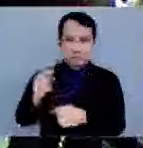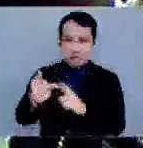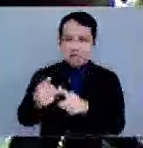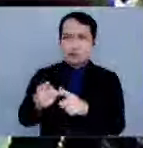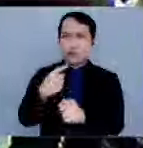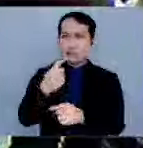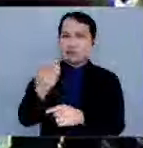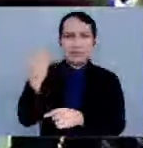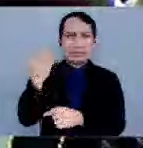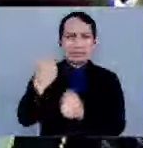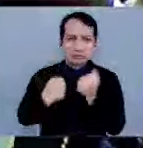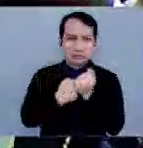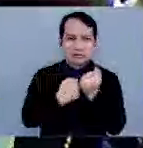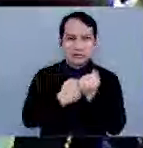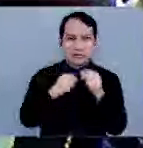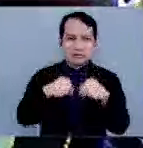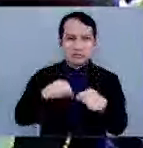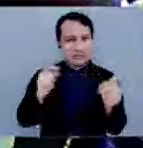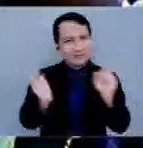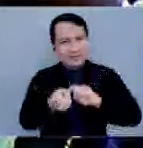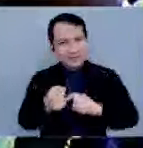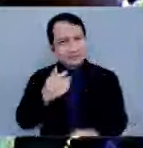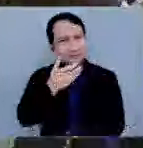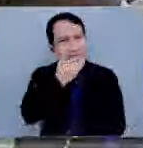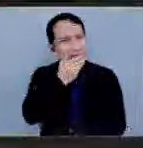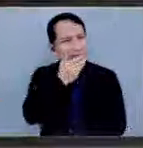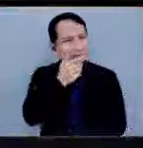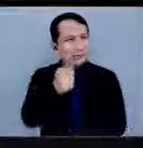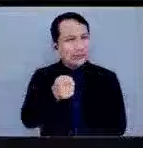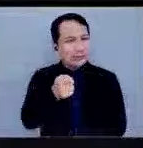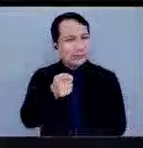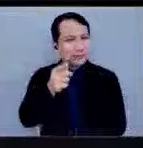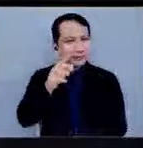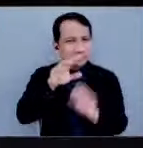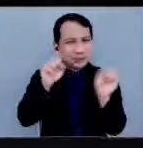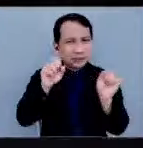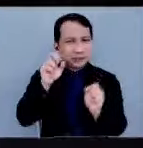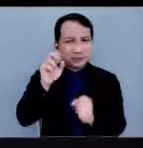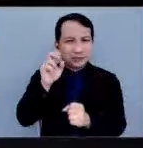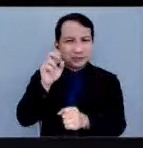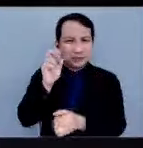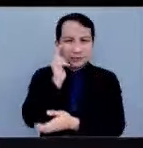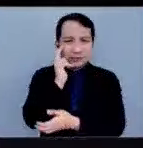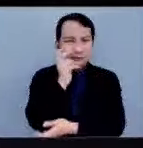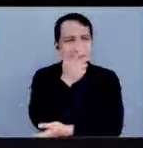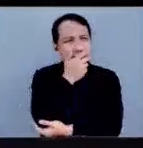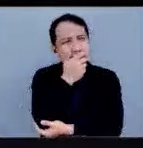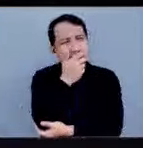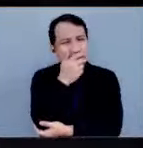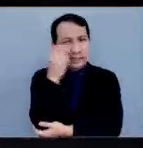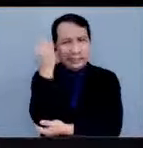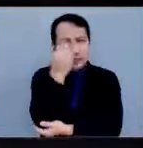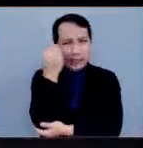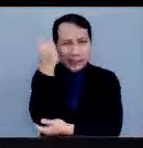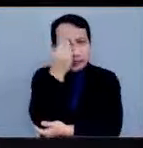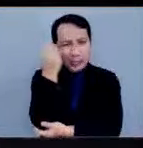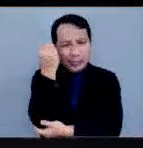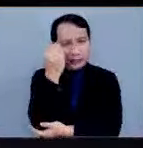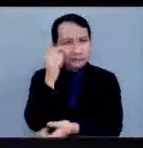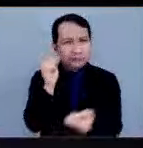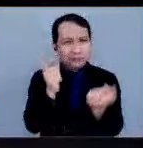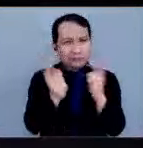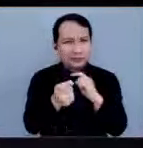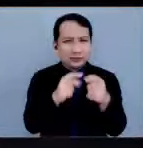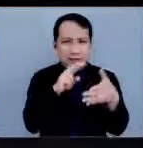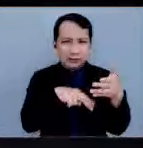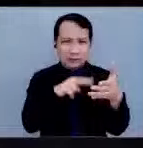amendments. Kaya si PBBM nalilito na. Papalit-palit eh. So I'll have to examine it further, read it kasi very